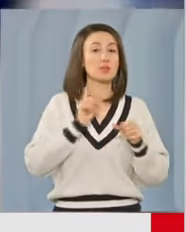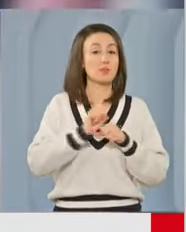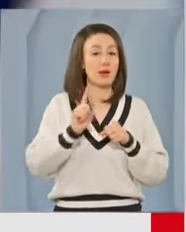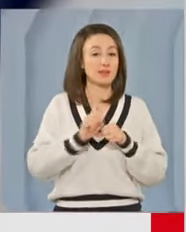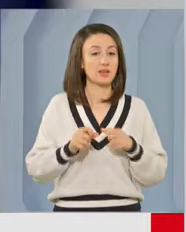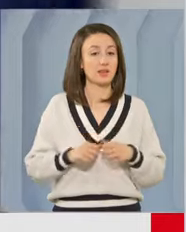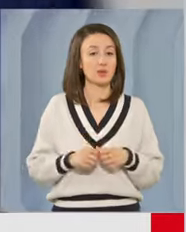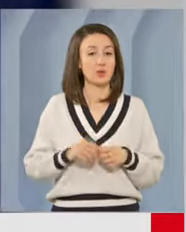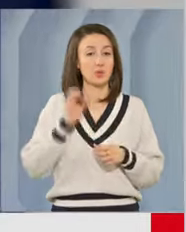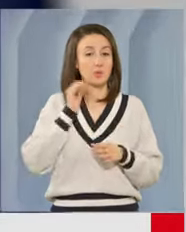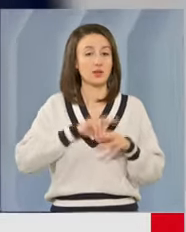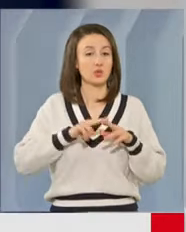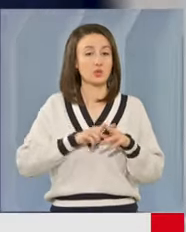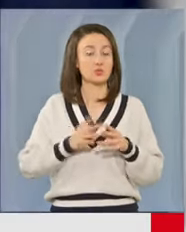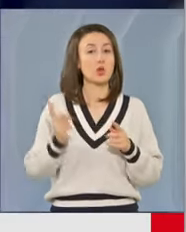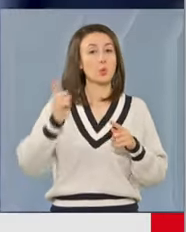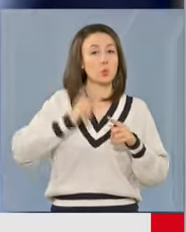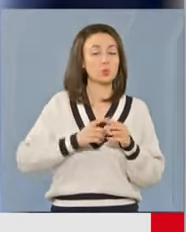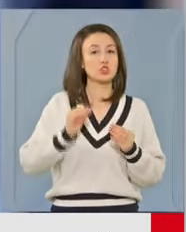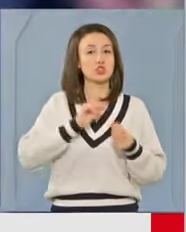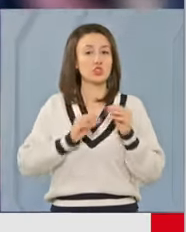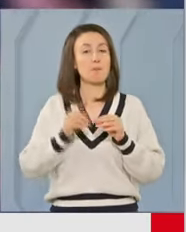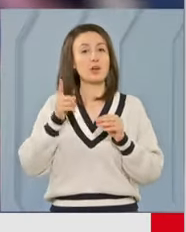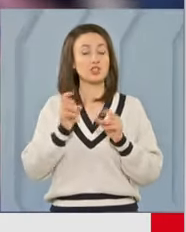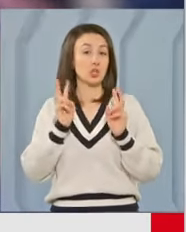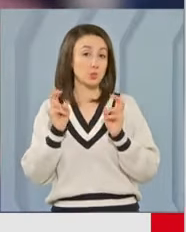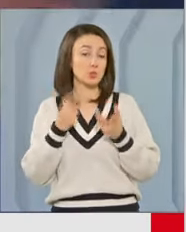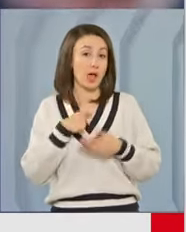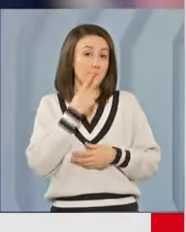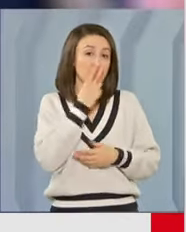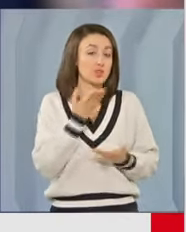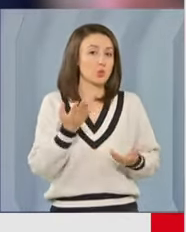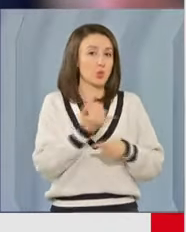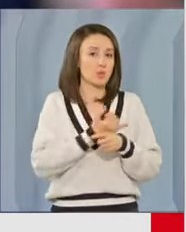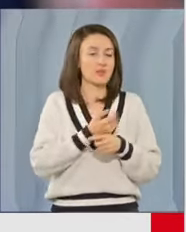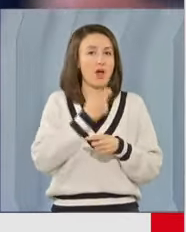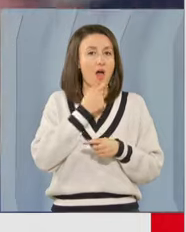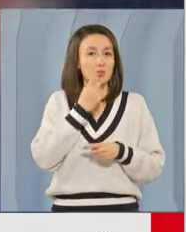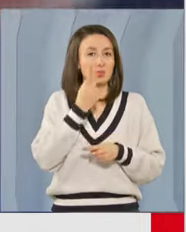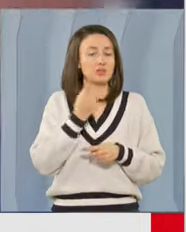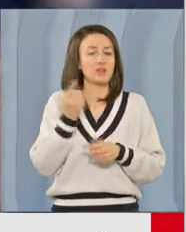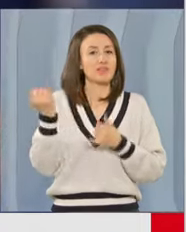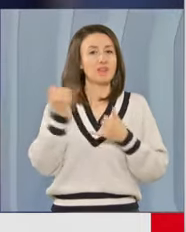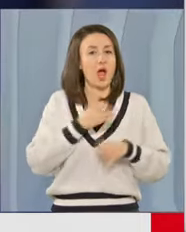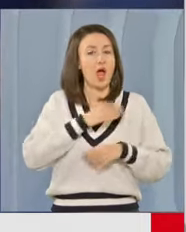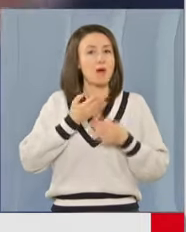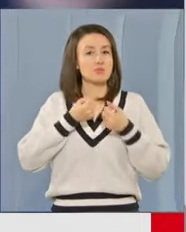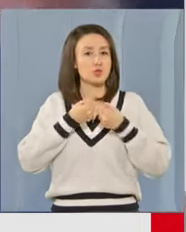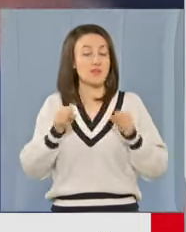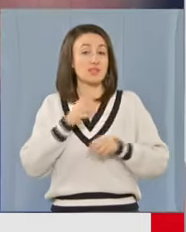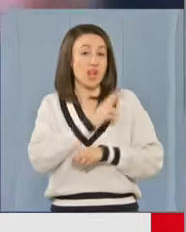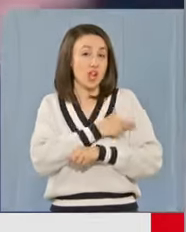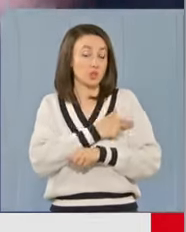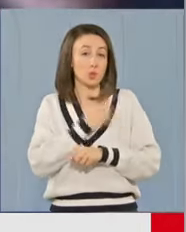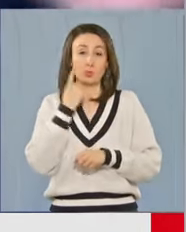materiale umane Cum să încrucișă aceste surse observ că De exemplu la anul întâi vin absolvenți de liceu